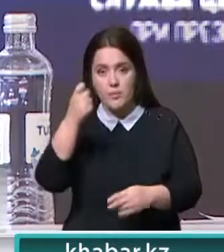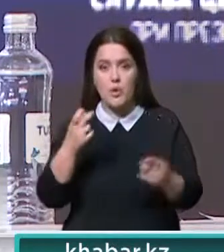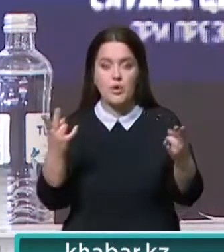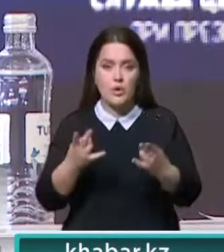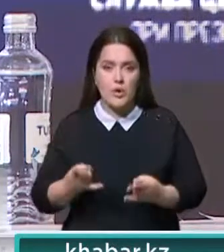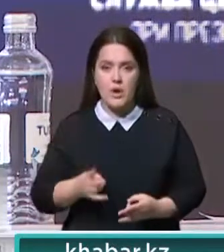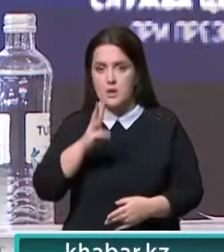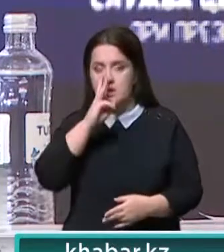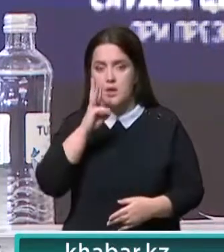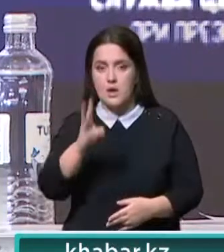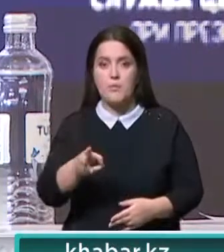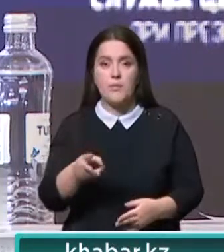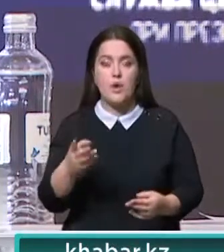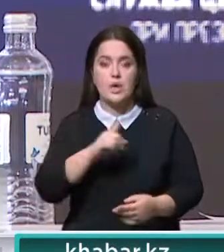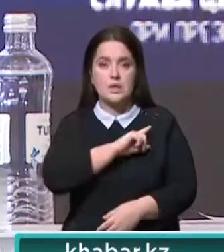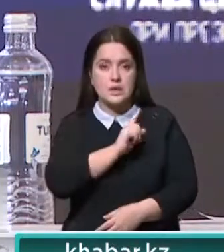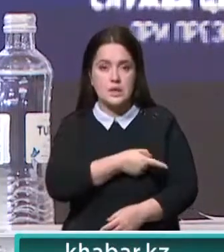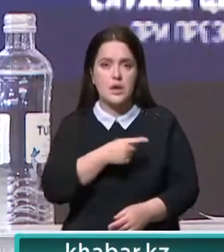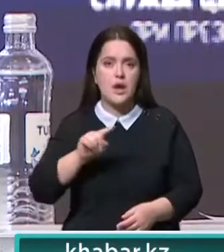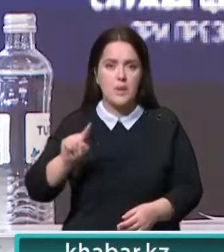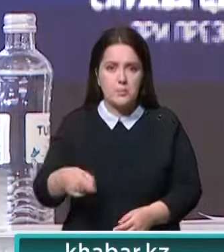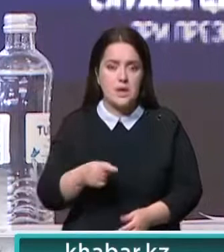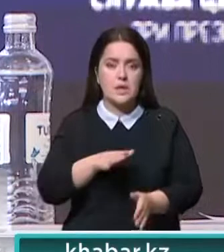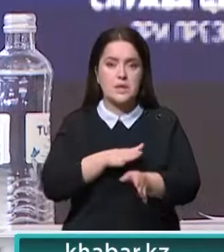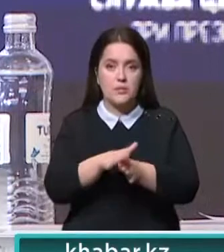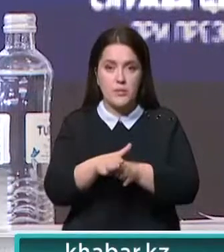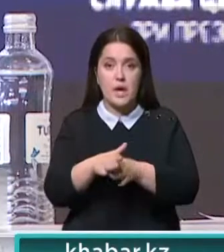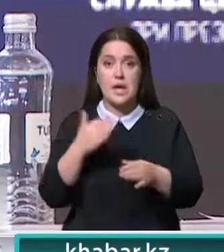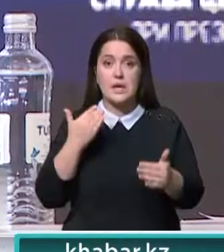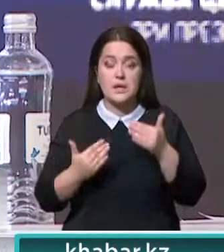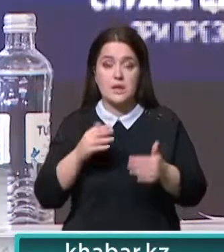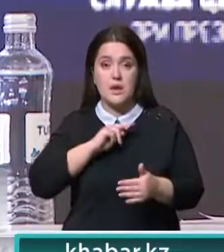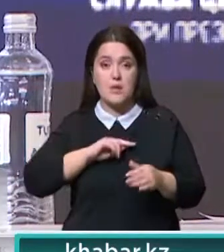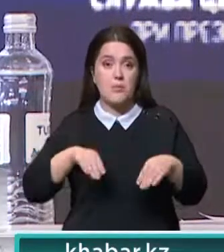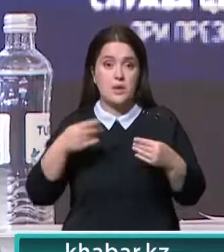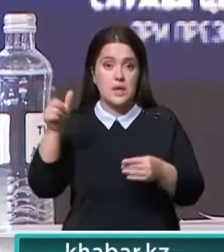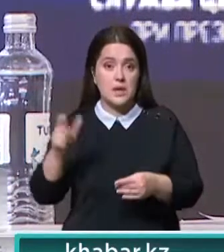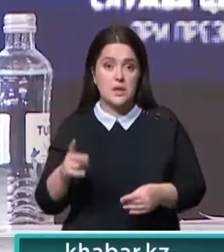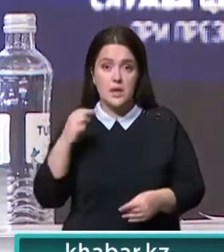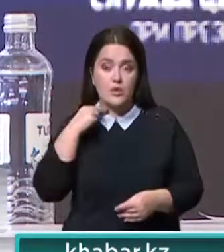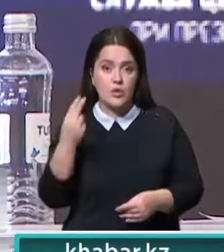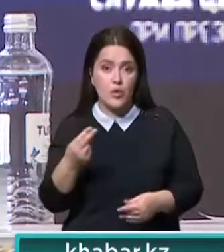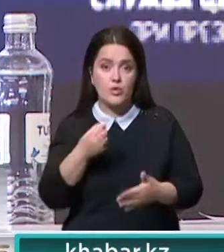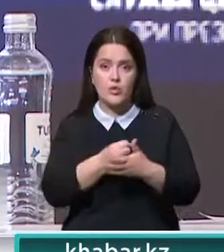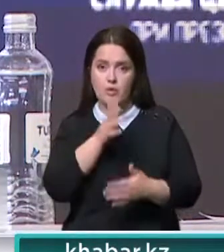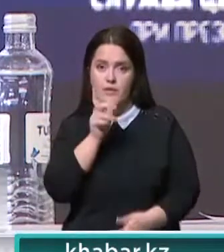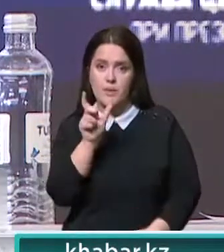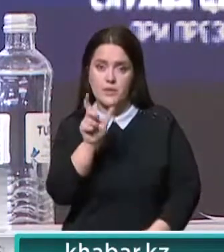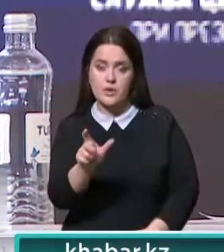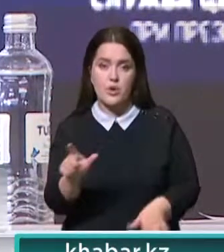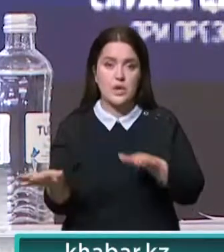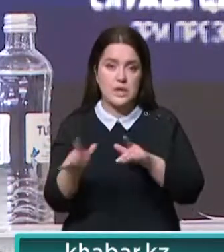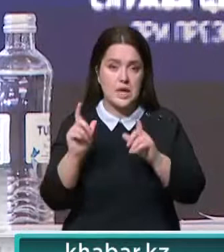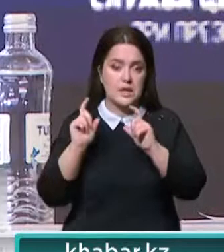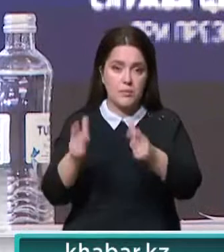необходимости выплат зарплаты имеют силу обязательного исполнения. То есть, если работодатель не погасит долг до истечения срока действия